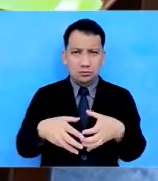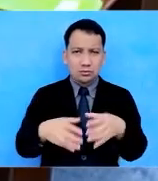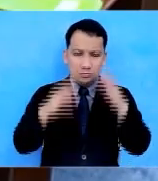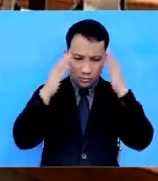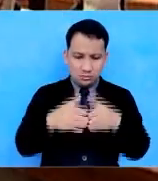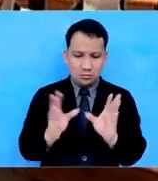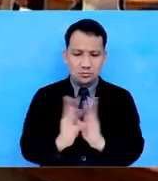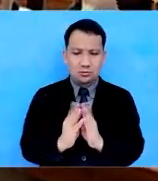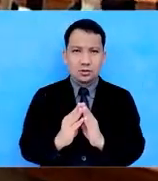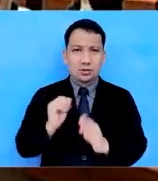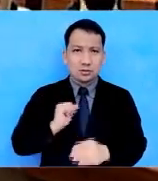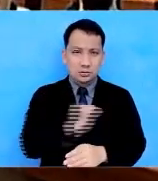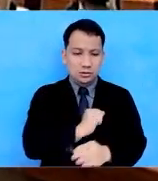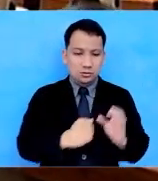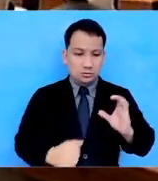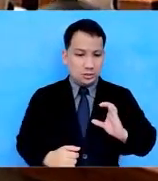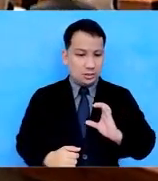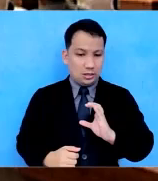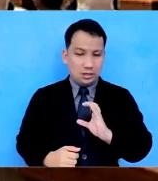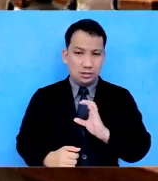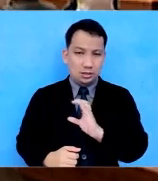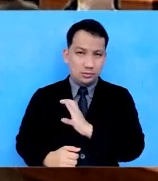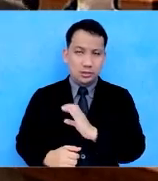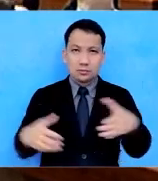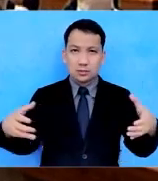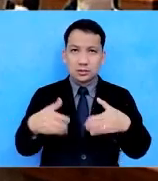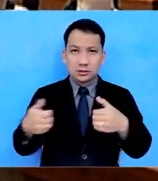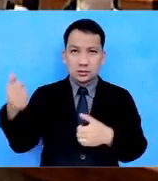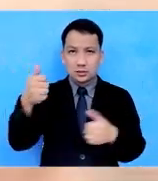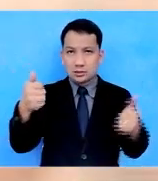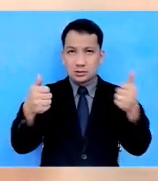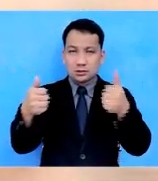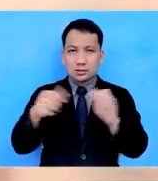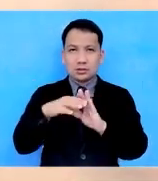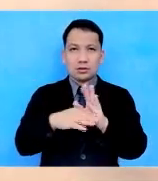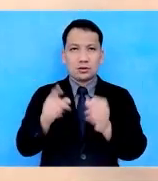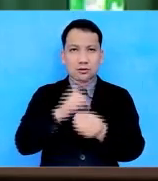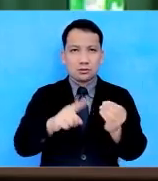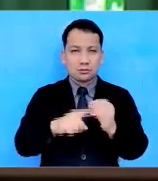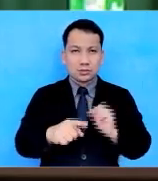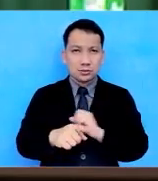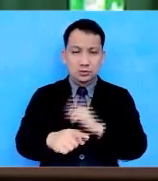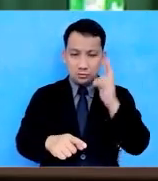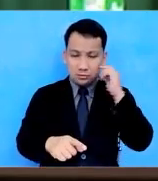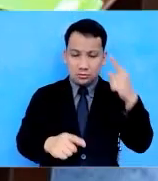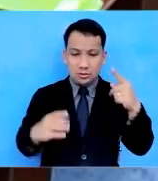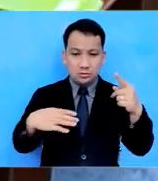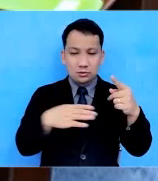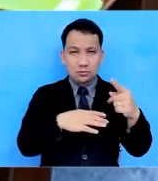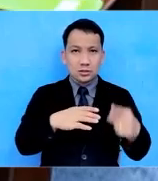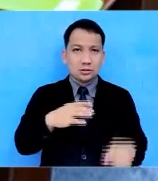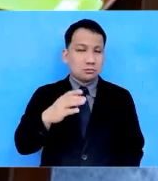ng Senado at Kamara kasama na ang chairman ng parehas na Committee on Constitutional Amendments na sina Senator Padilla at Congressman Rodriguez.